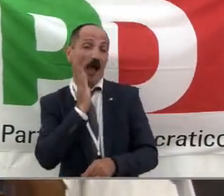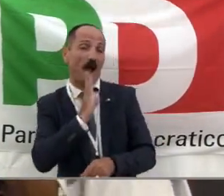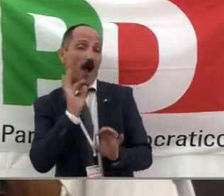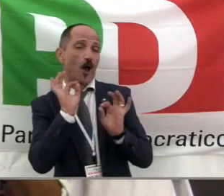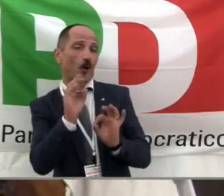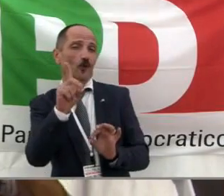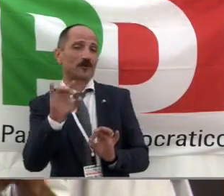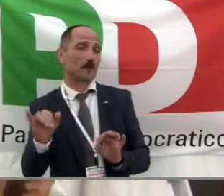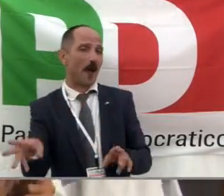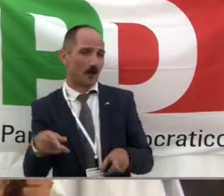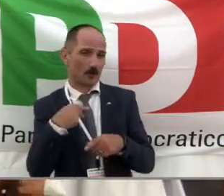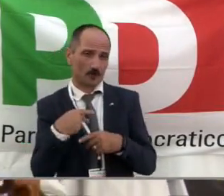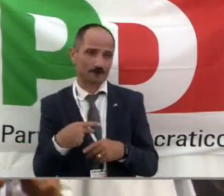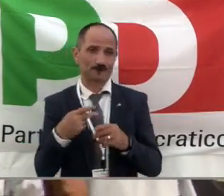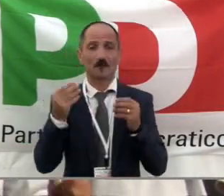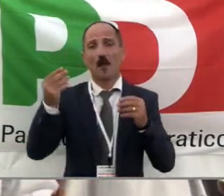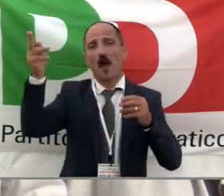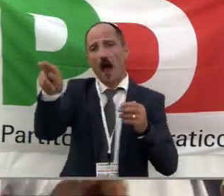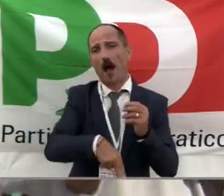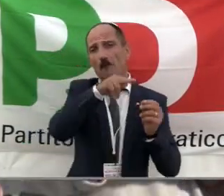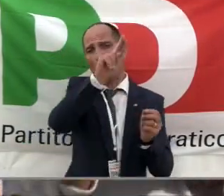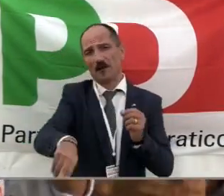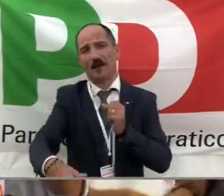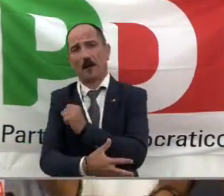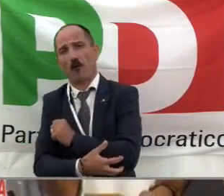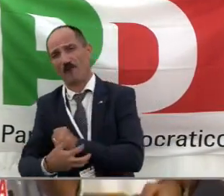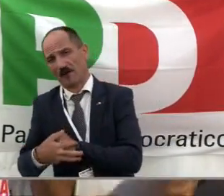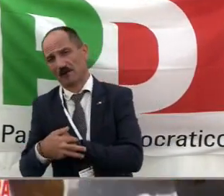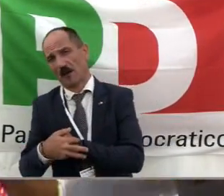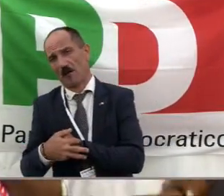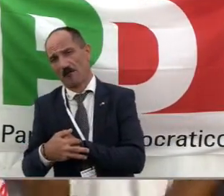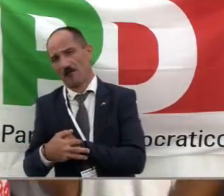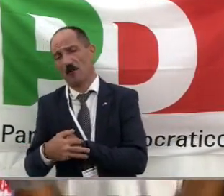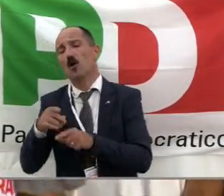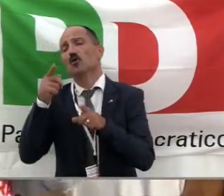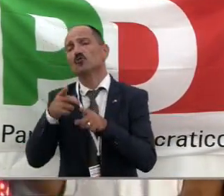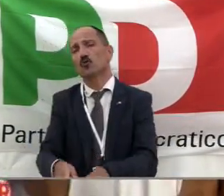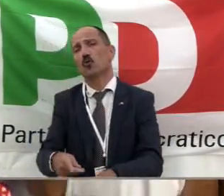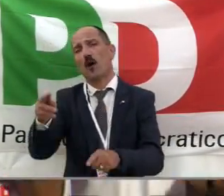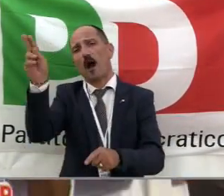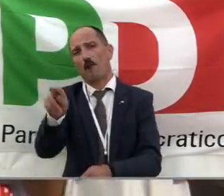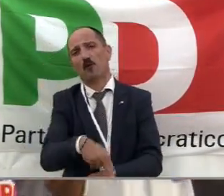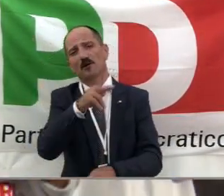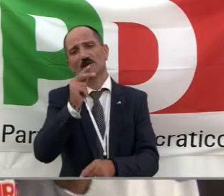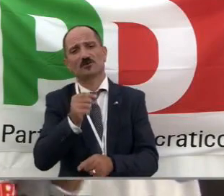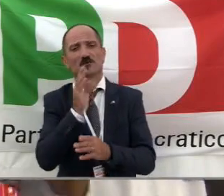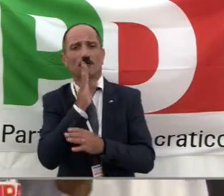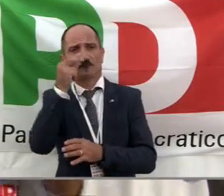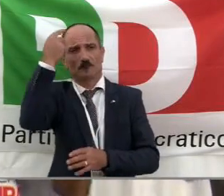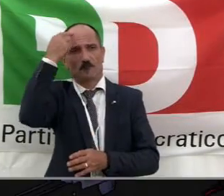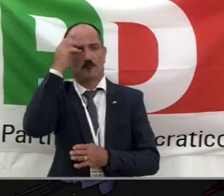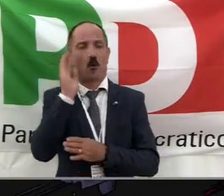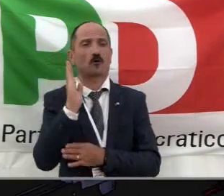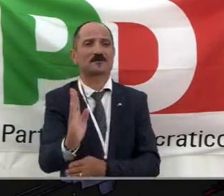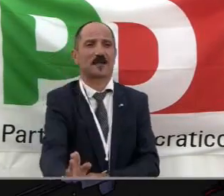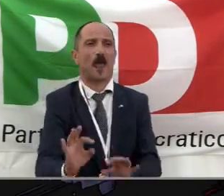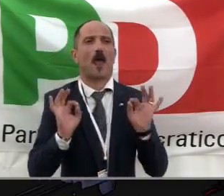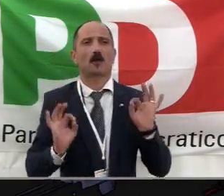che abolire la povertà, tu stai abolendo il buon senso, il buon